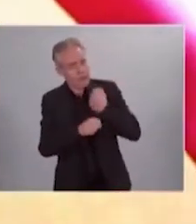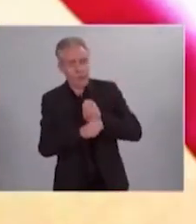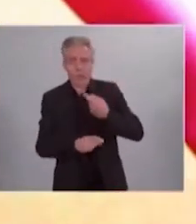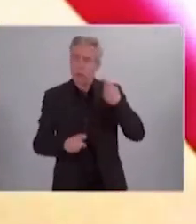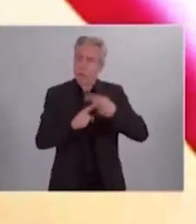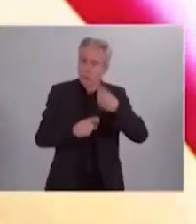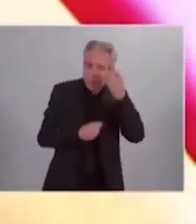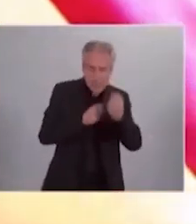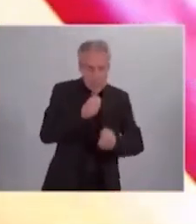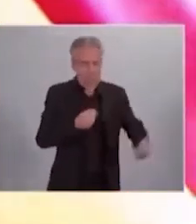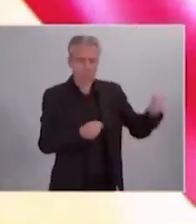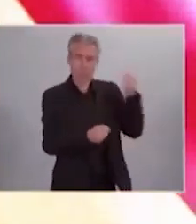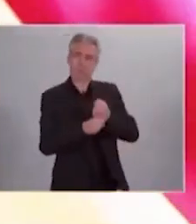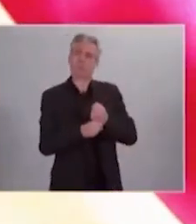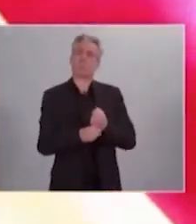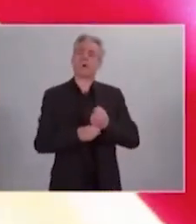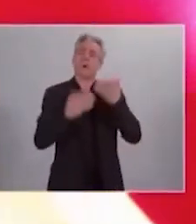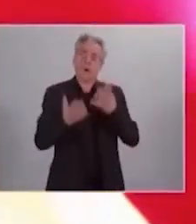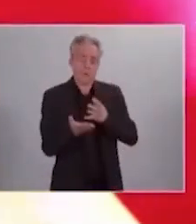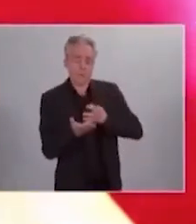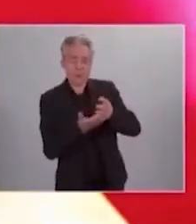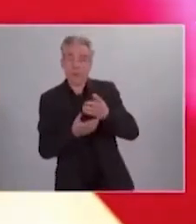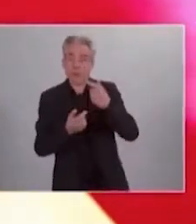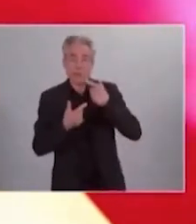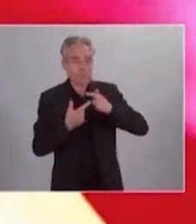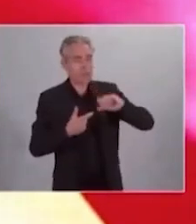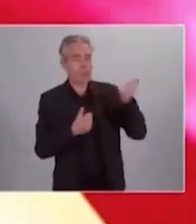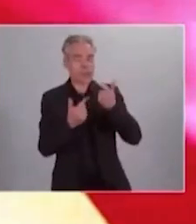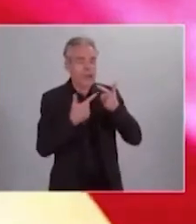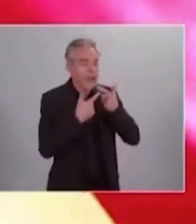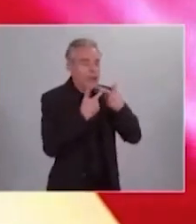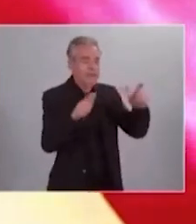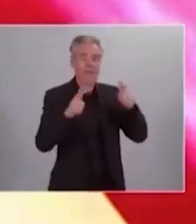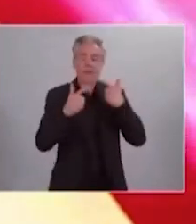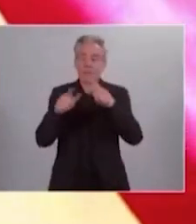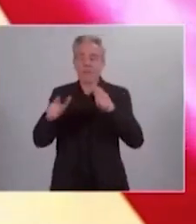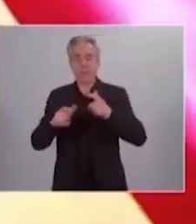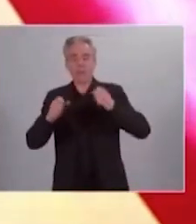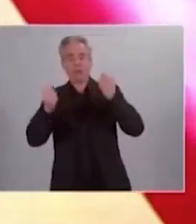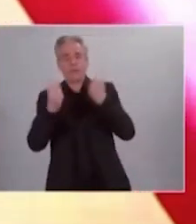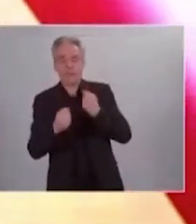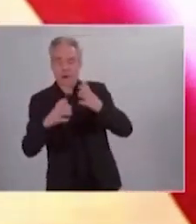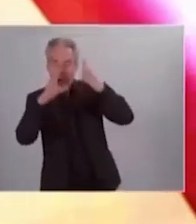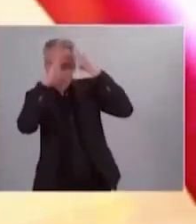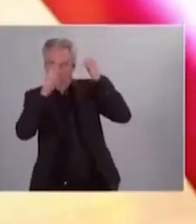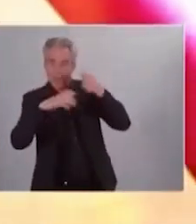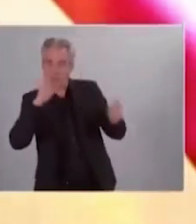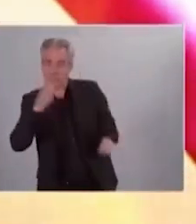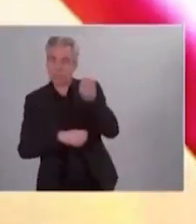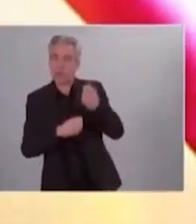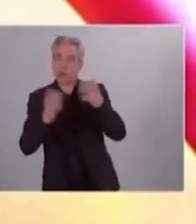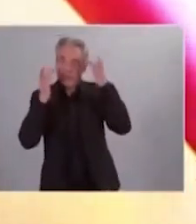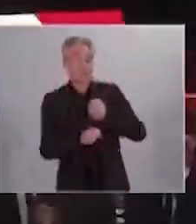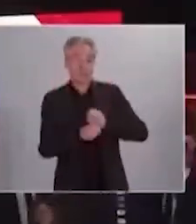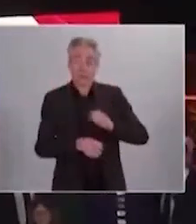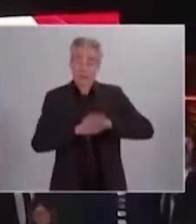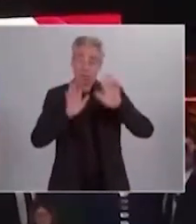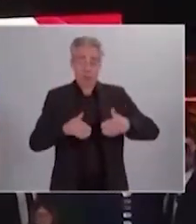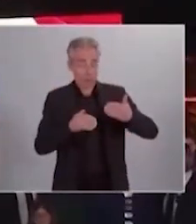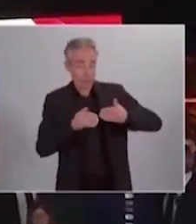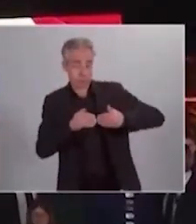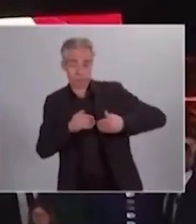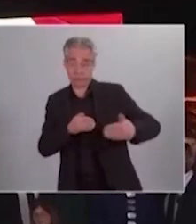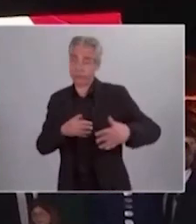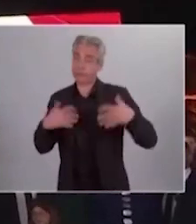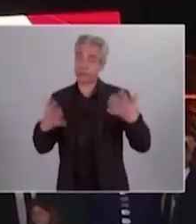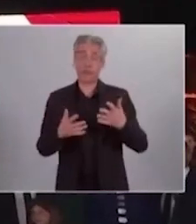พอนับว่าเป็นเรื่องที่พอคาดเดาได้เพราะมารีเลอเปนเนี่ยเป็นตัวแทนของอย่างที่อาจารย์บอกว่าเป็นแนวคิดแบบขวาจัดเลยคือไม่ใช่แค่ชาตินิ